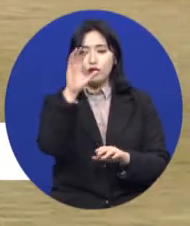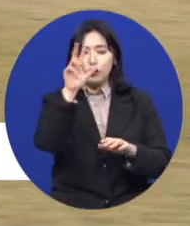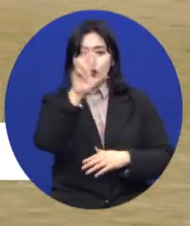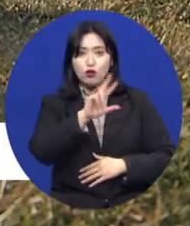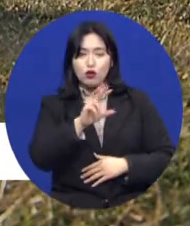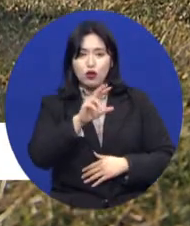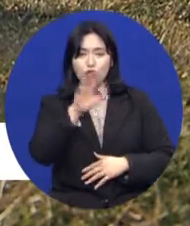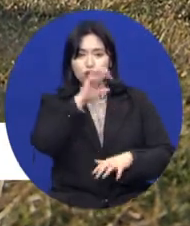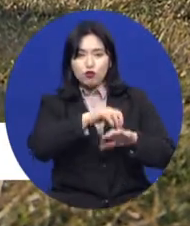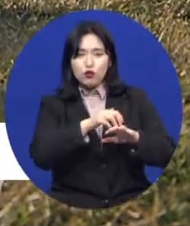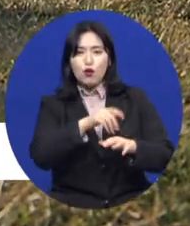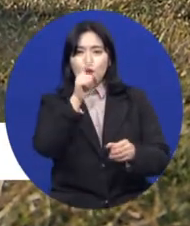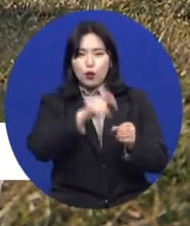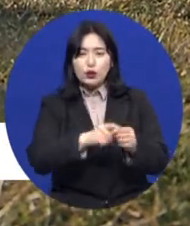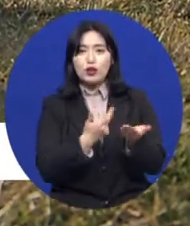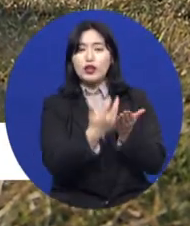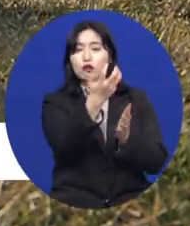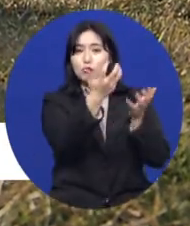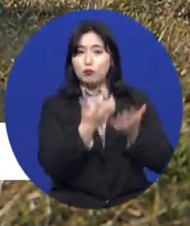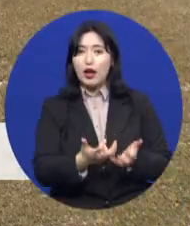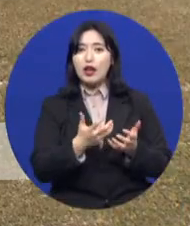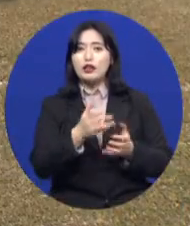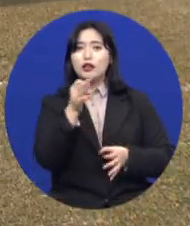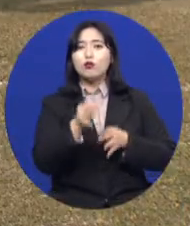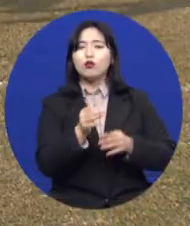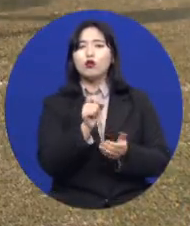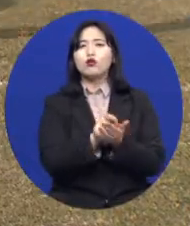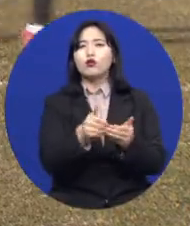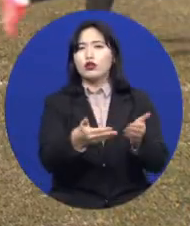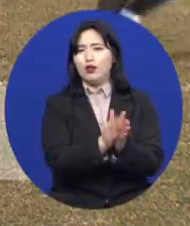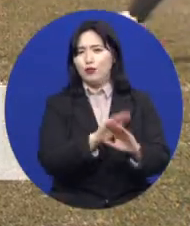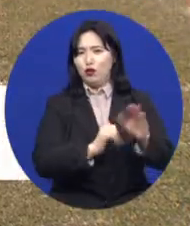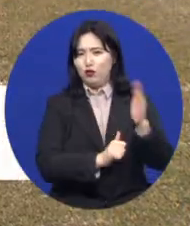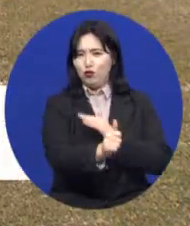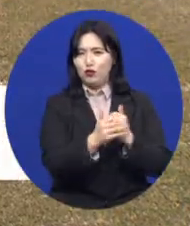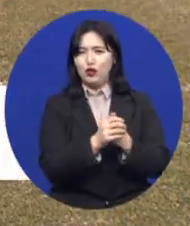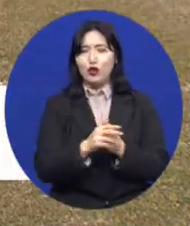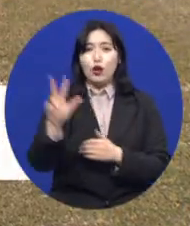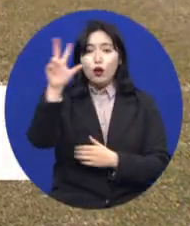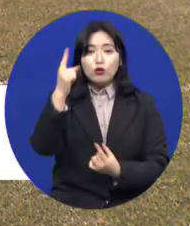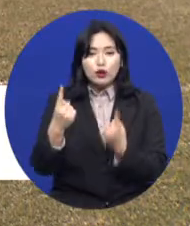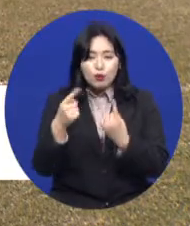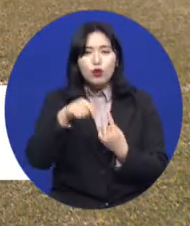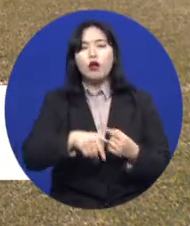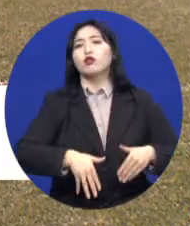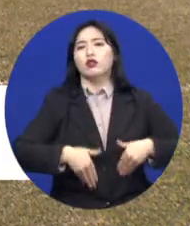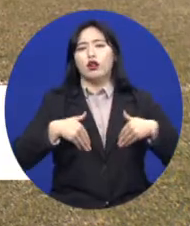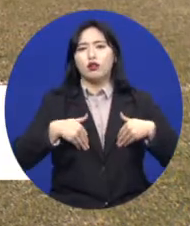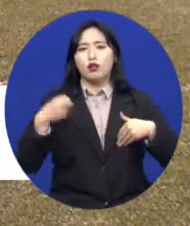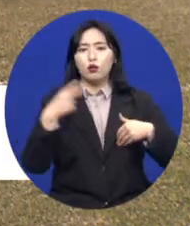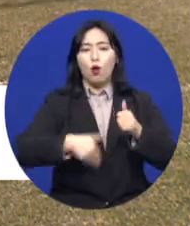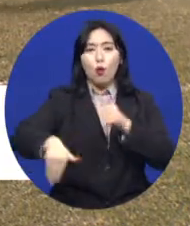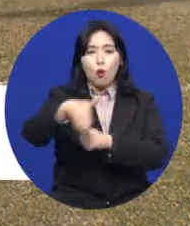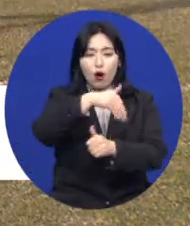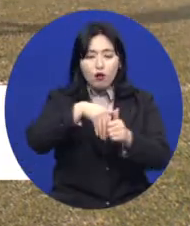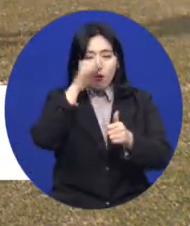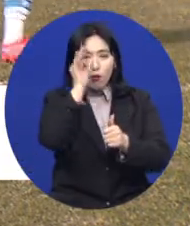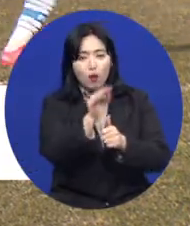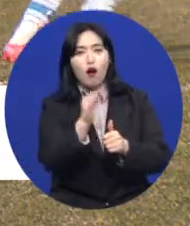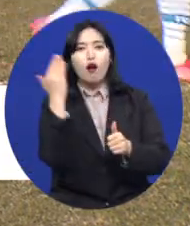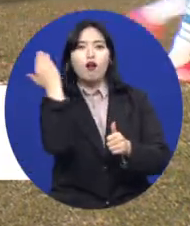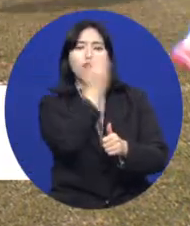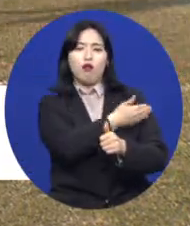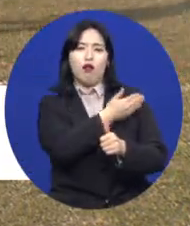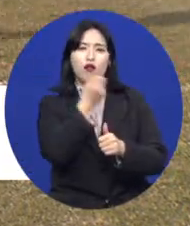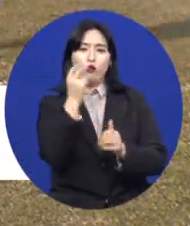위해 제주를 찾은 프로축구팀 선수들입니다 유키 보다는 사실 상당히 따뜻하고 그리고 환경도 상당히 어캐 적하